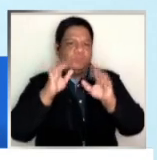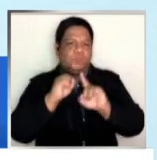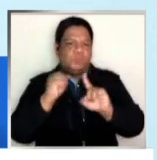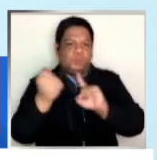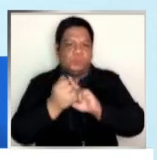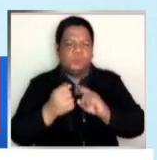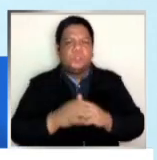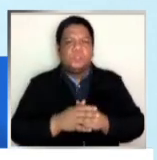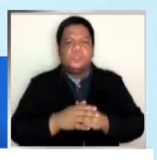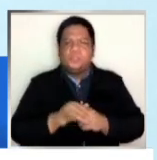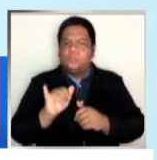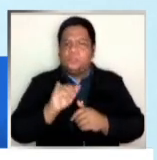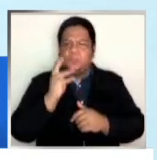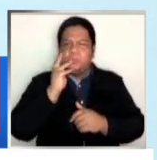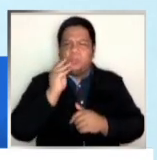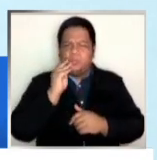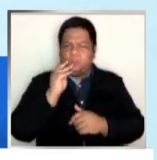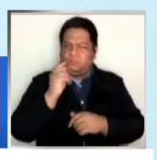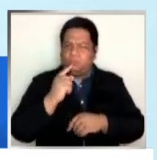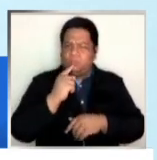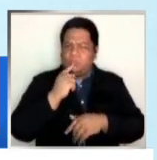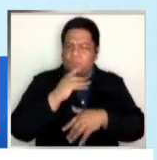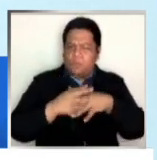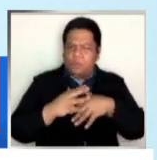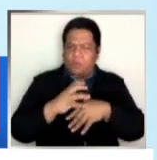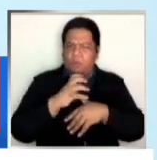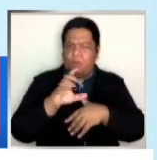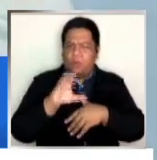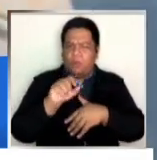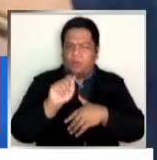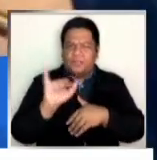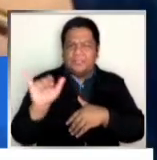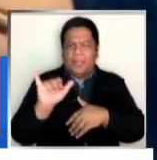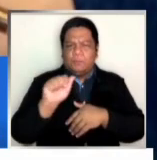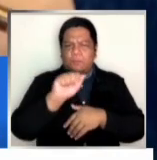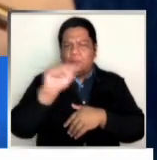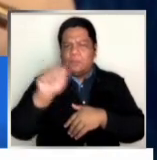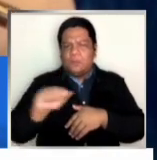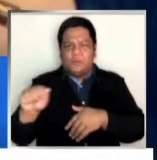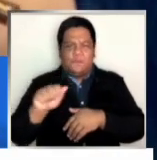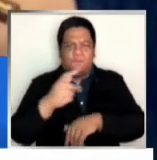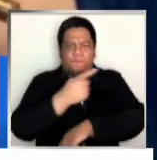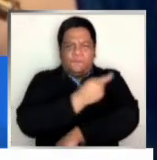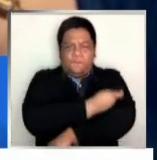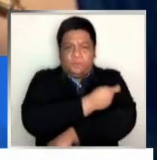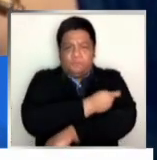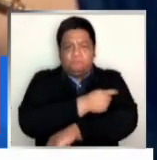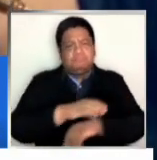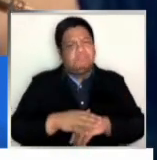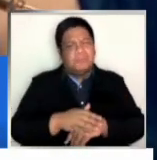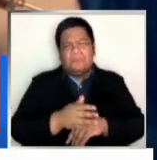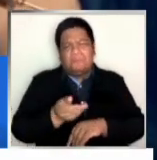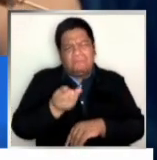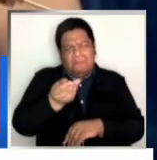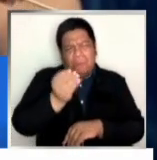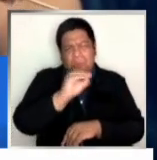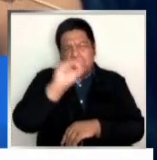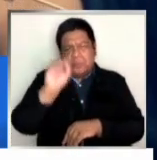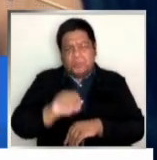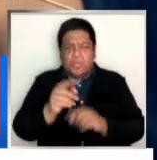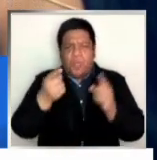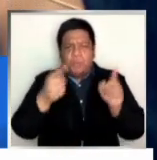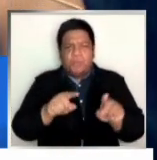matapos mabakunahan ng AstraZeneca vaccine. Giit ng mga eksperto, maliit na porsyento lamang ang mga kaso ng blood clotting